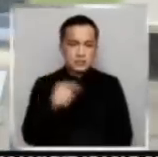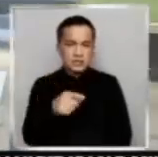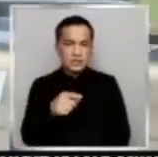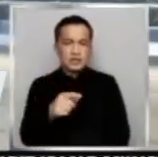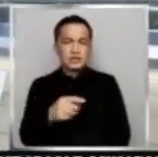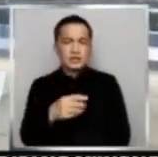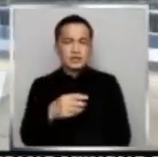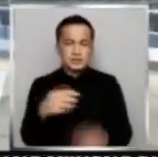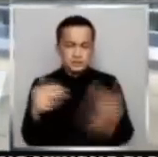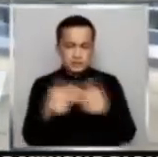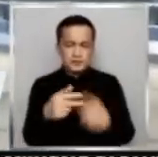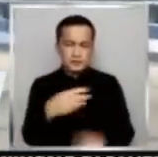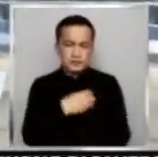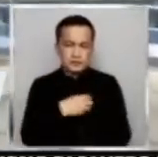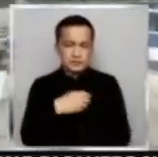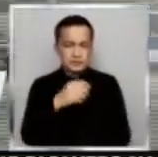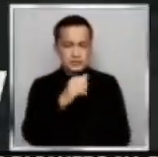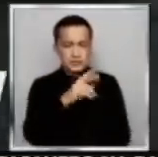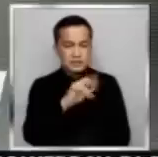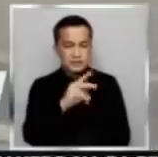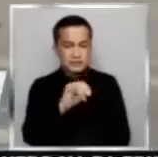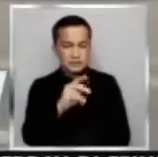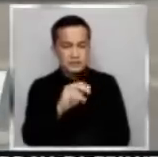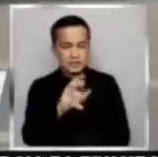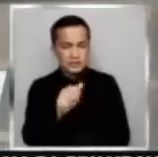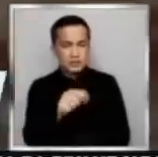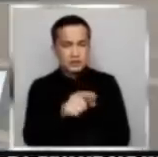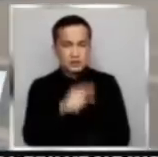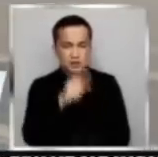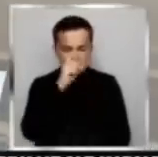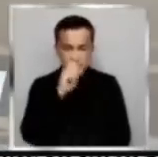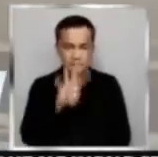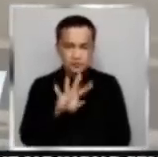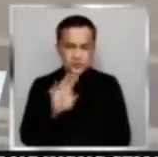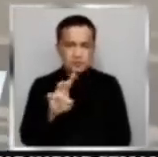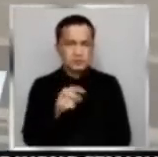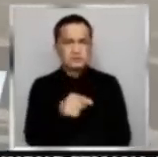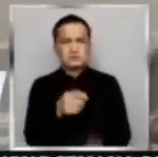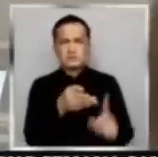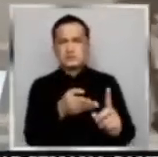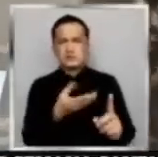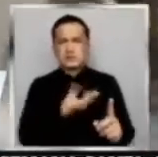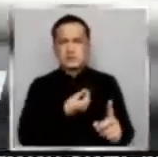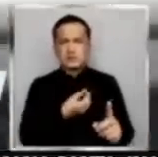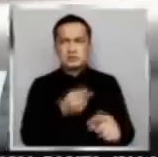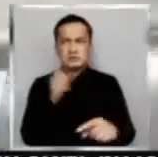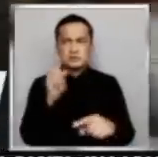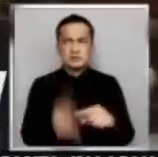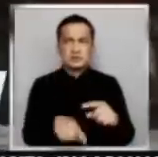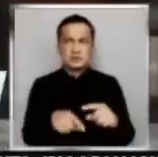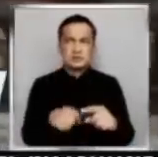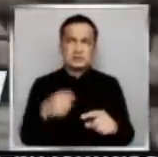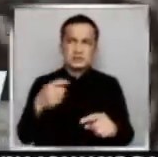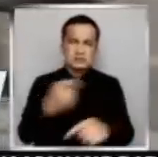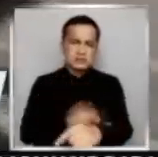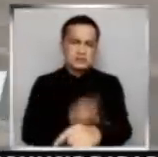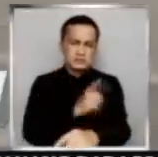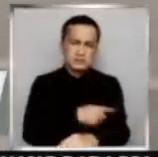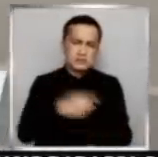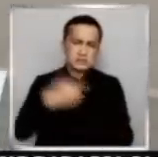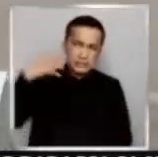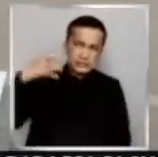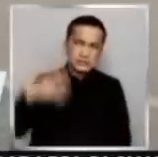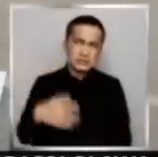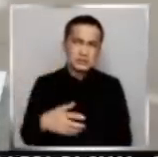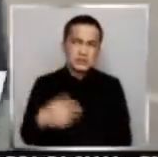Lanera. Dahil 47 na, natatakot din siyang hindi kayanin ang sobrang init o makaranas ng heat